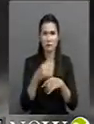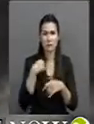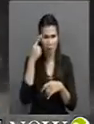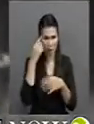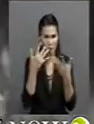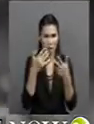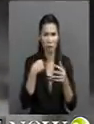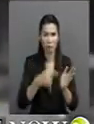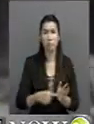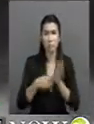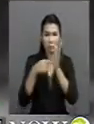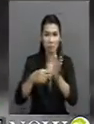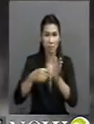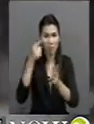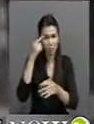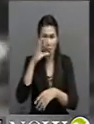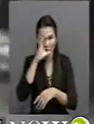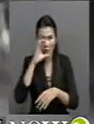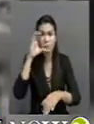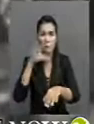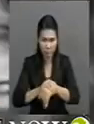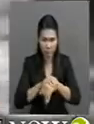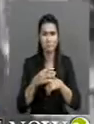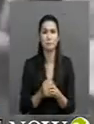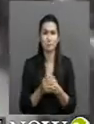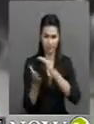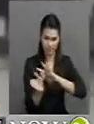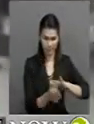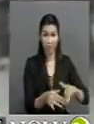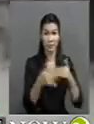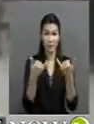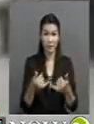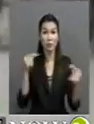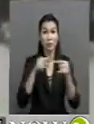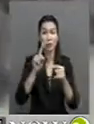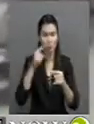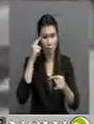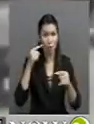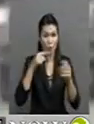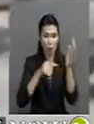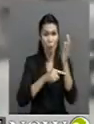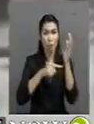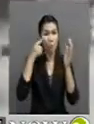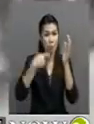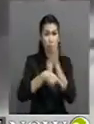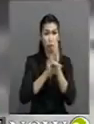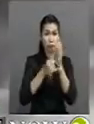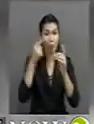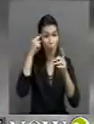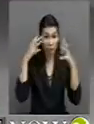จะต้องเสนอให้ศาลทหารออกหมายจับต่อไปอีกหนึ่งพื้นที่นะครับที่หัวหินนะครับวันนี้ตำรวจภูธรจังหวัดประจว